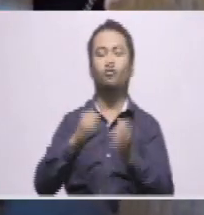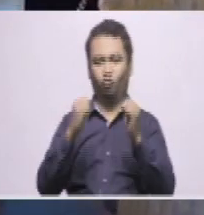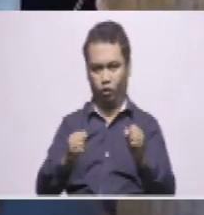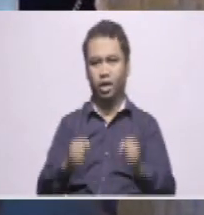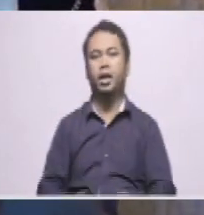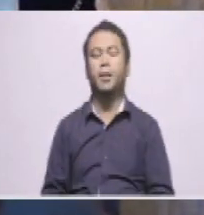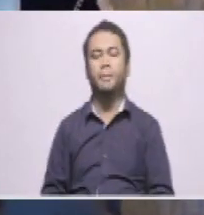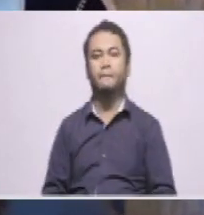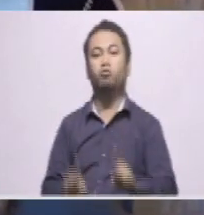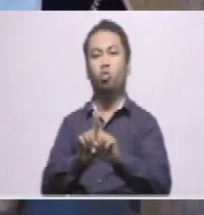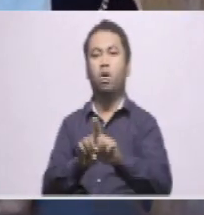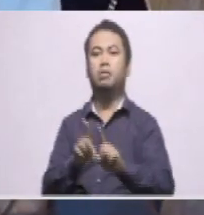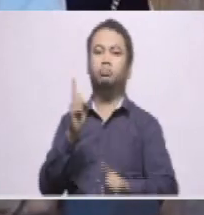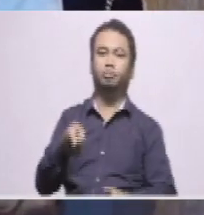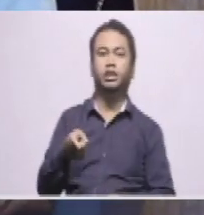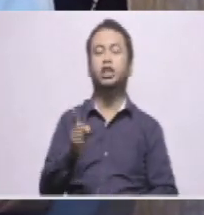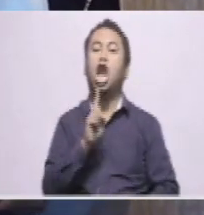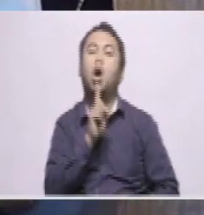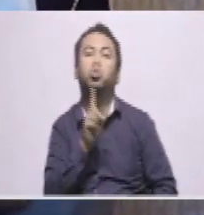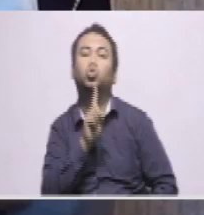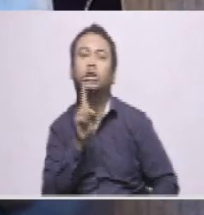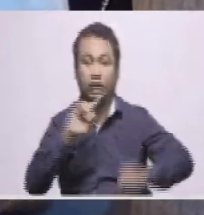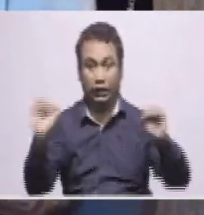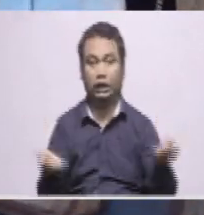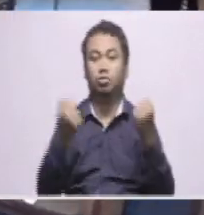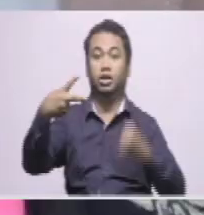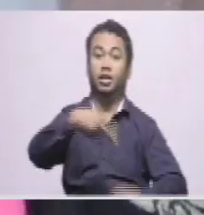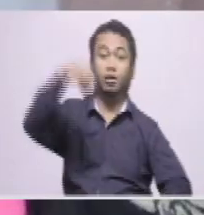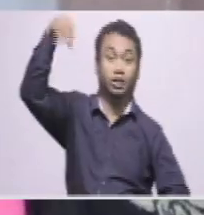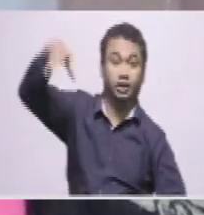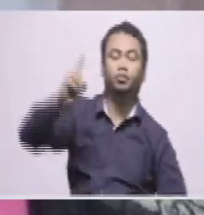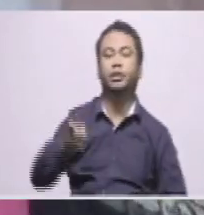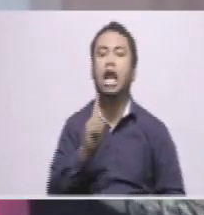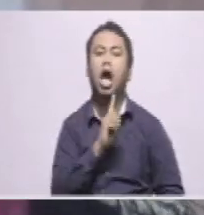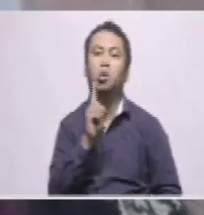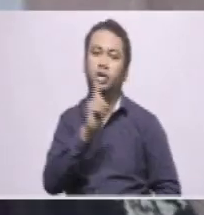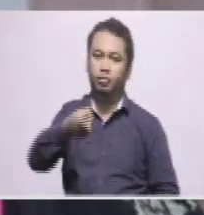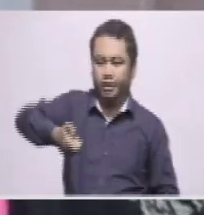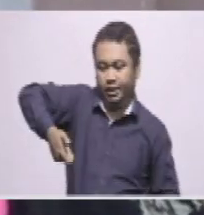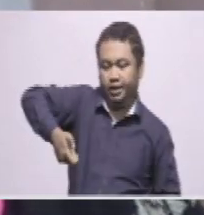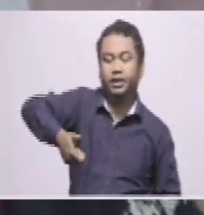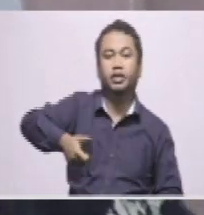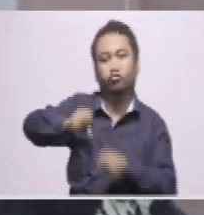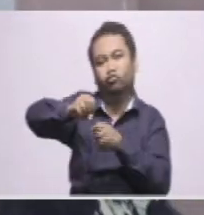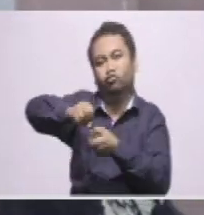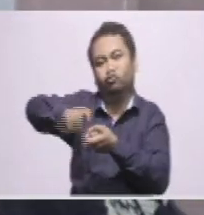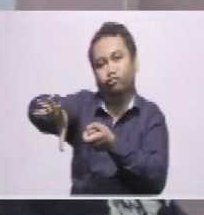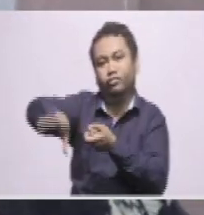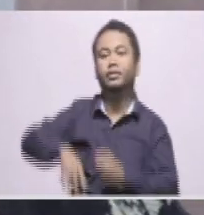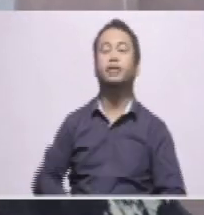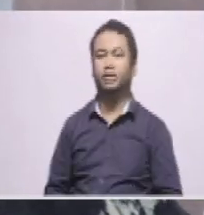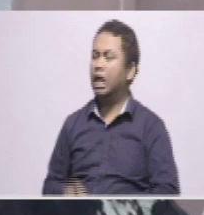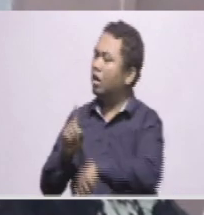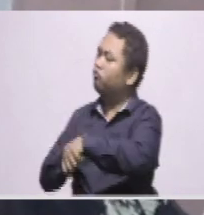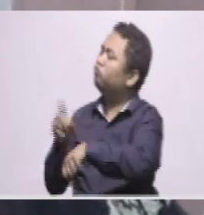Efa misy torsa aminay dia misy labozira sanatria tapaka ny jiro atrehana an'izay toko. Fizaonareo nisokatra teo? Nisokatra tamin'ny 6